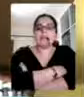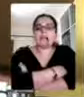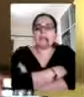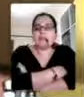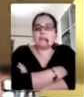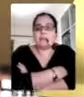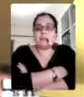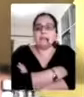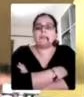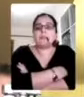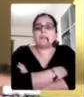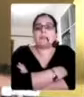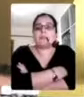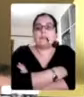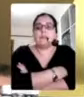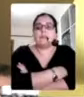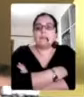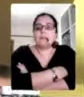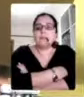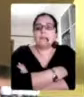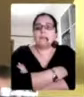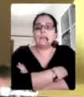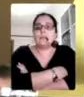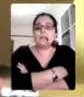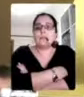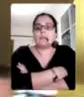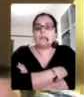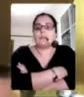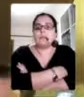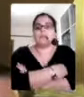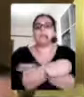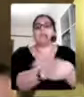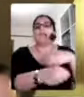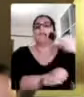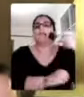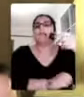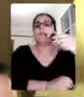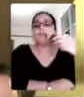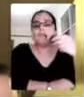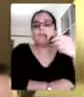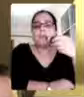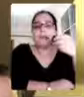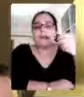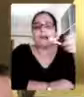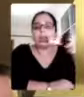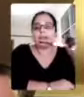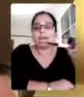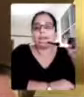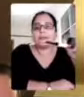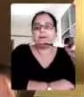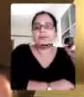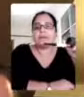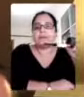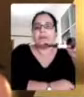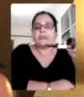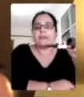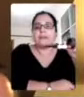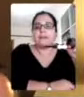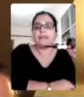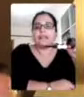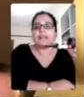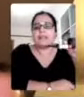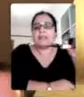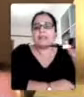Korona 10 boyla bakarsanız hani yani boysal olarak çok fazla değil ama en de hemen hemen aynı. Fakat